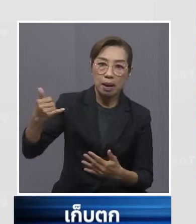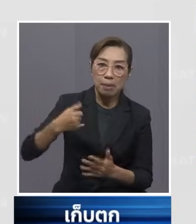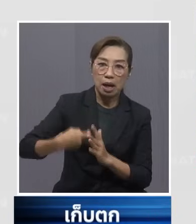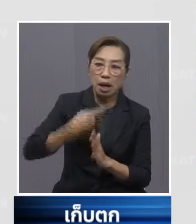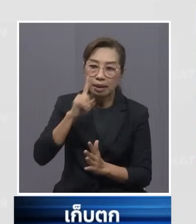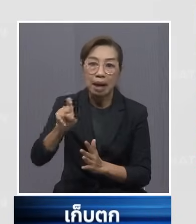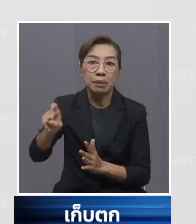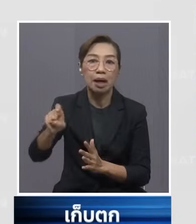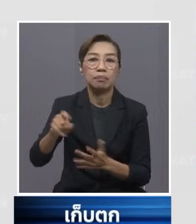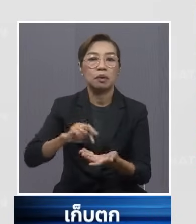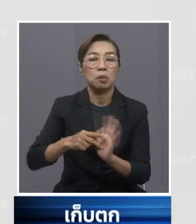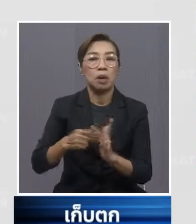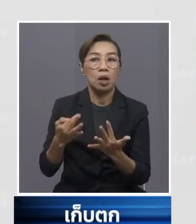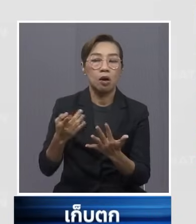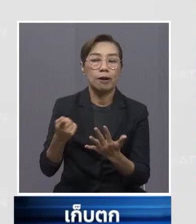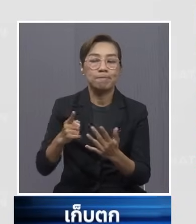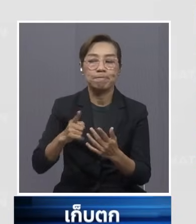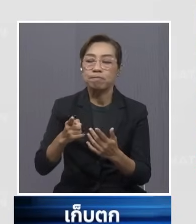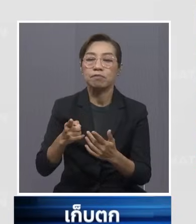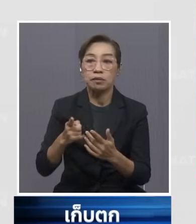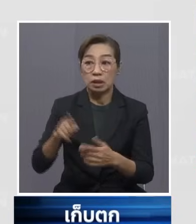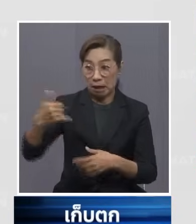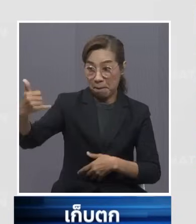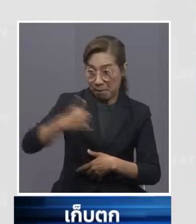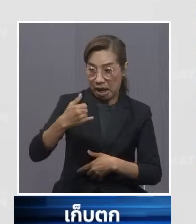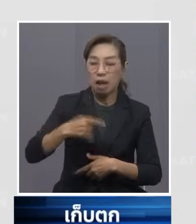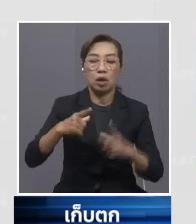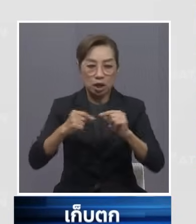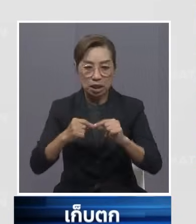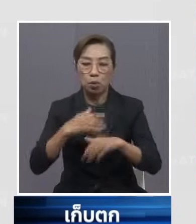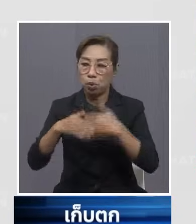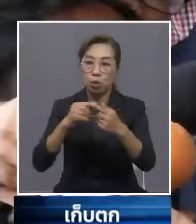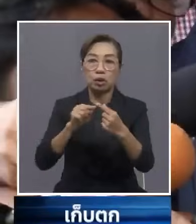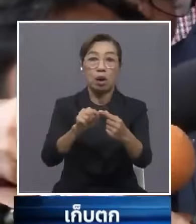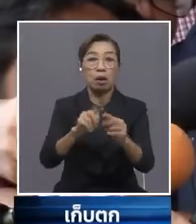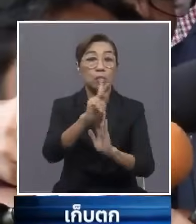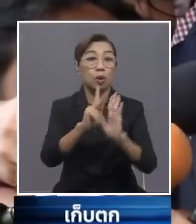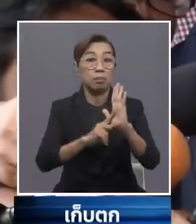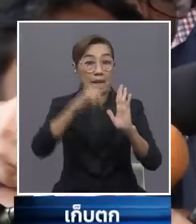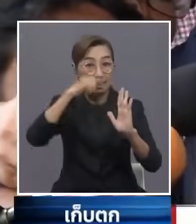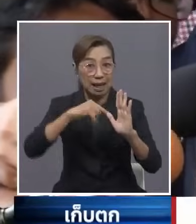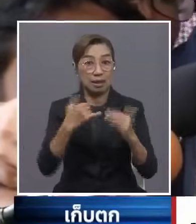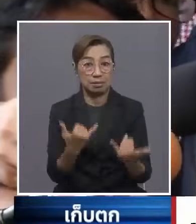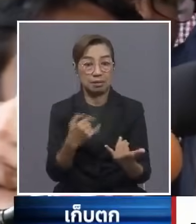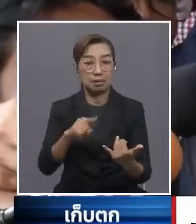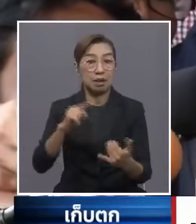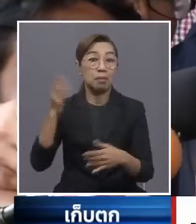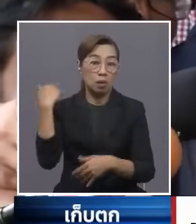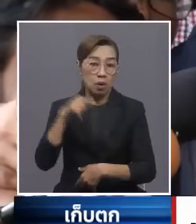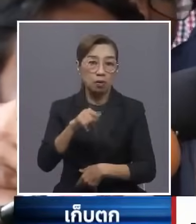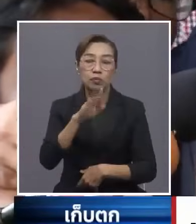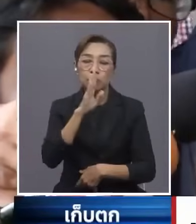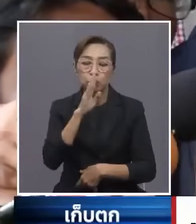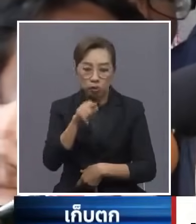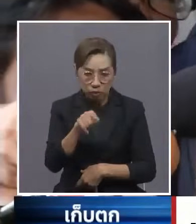พูดง่ายๆรอได้ตัวมาก่อนก็จะพิจารณาคดีต่อเลยเพราะกฎหมายบ้านเราในระยะอย่าระยะหลังนะฮะถ้า